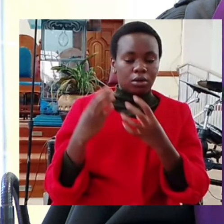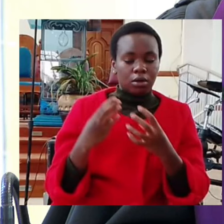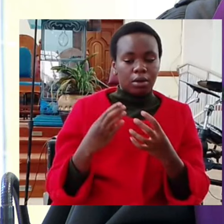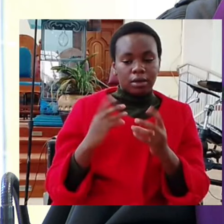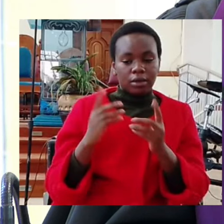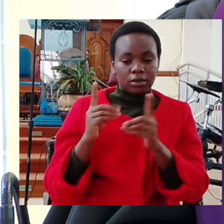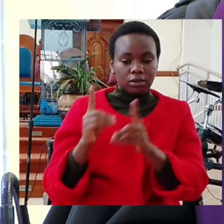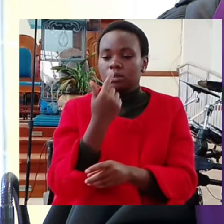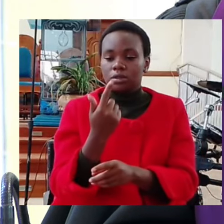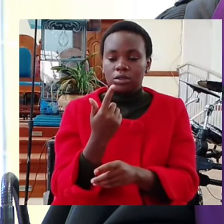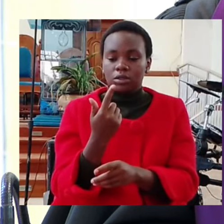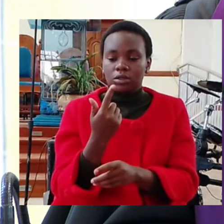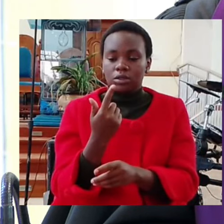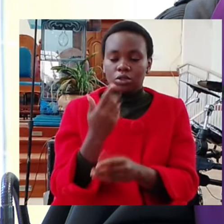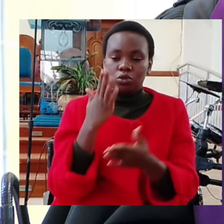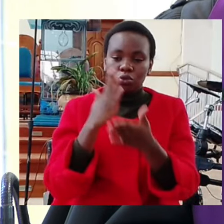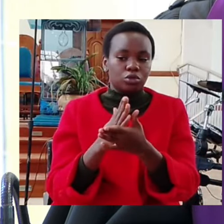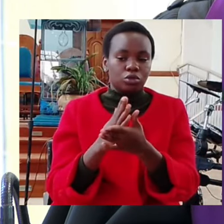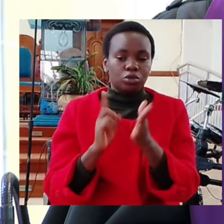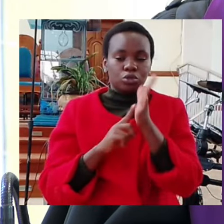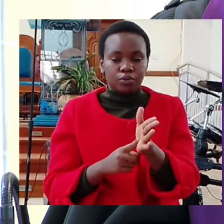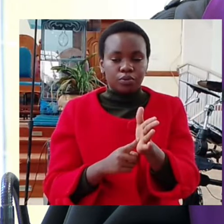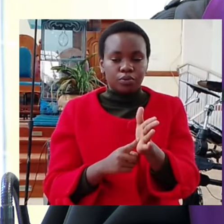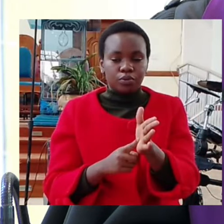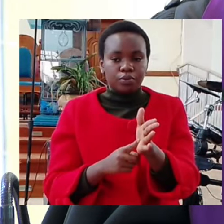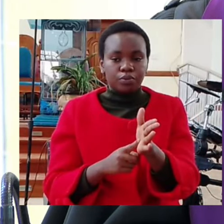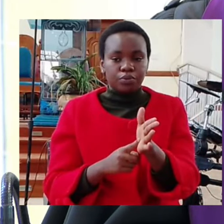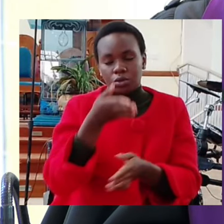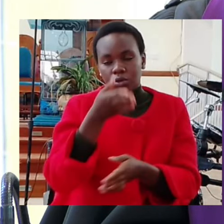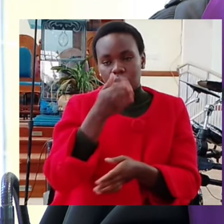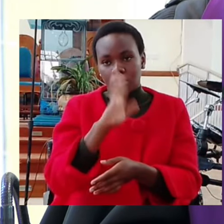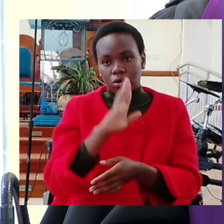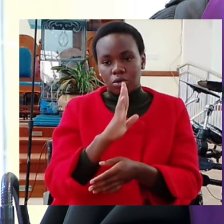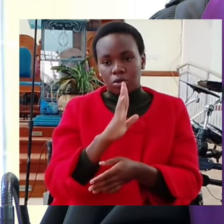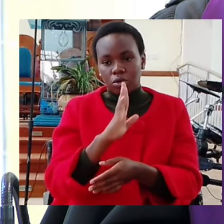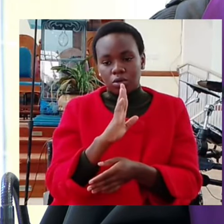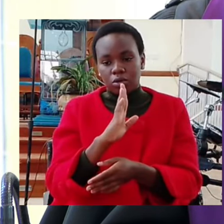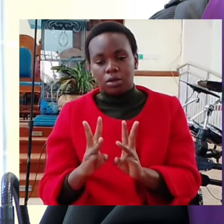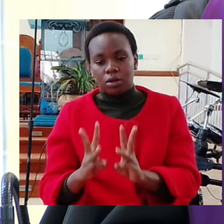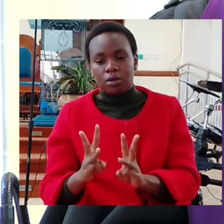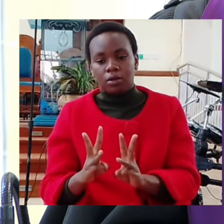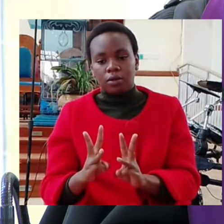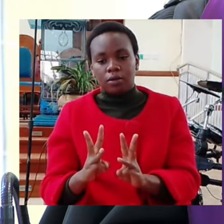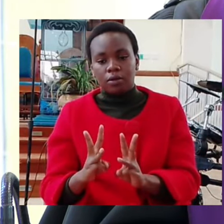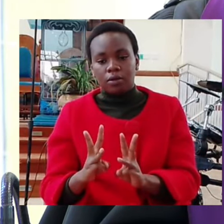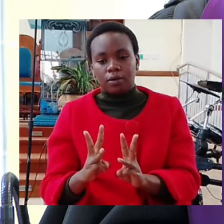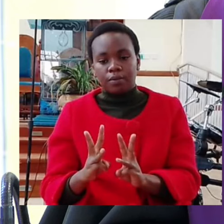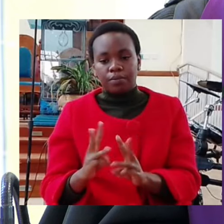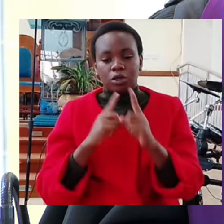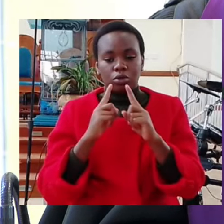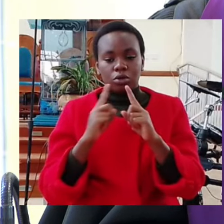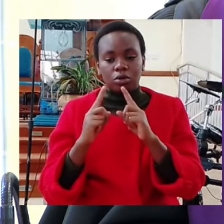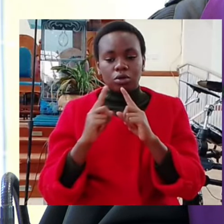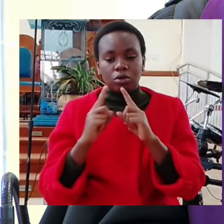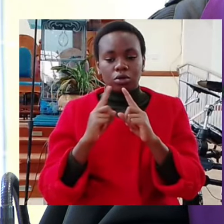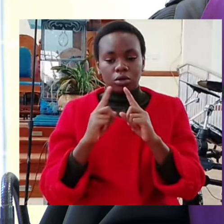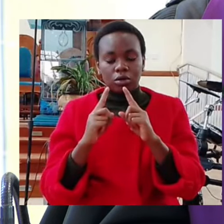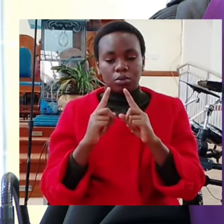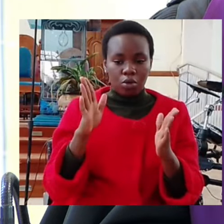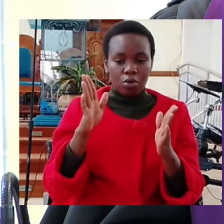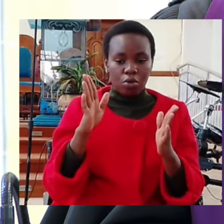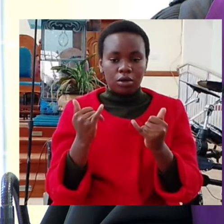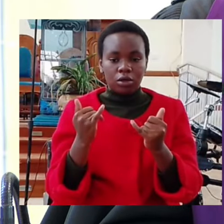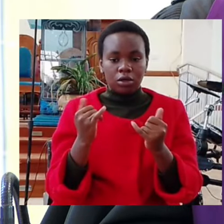wega uria one eoneire mwathani jiraini, makiaria nake ona uria